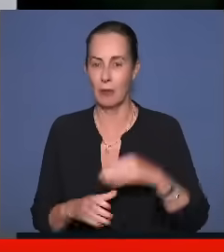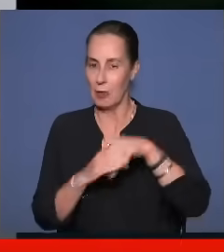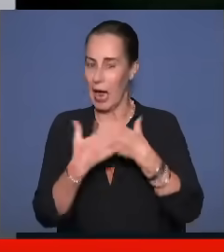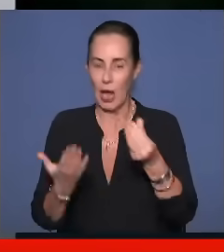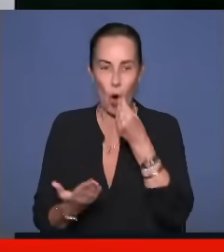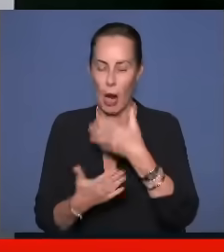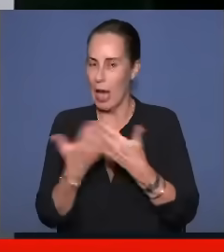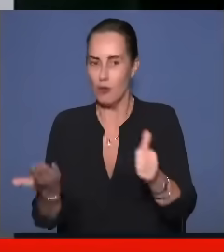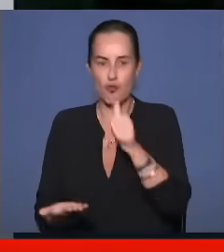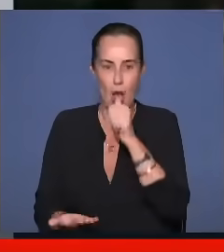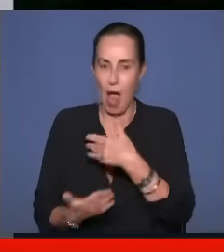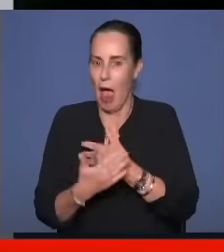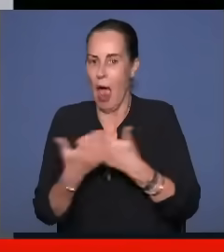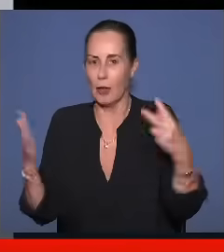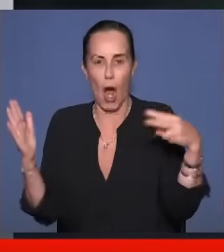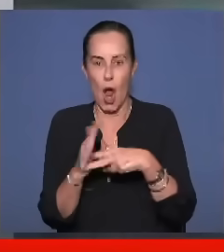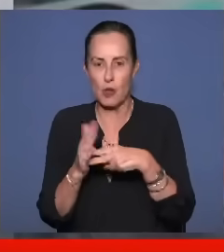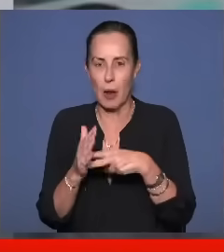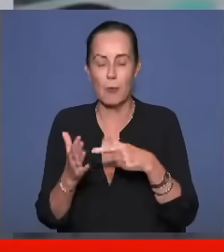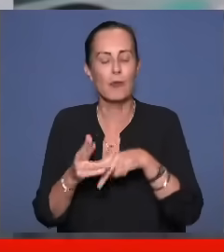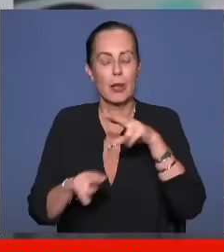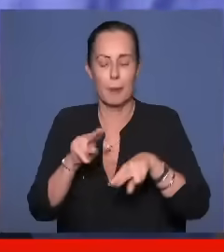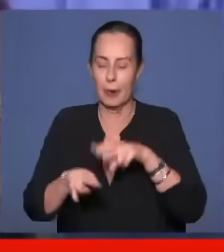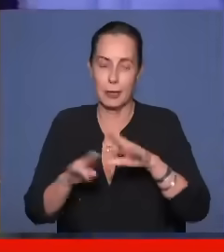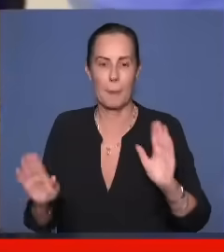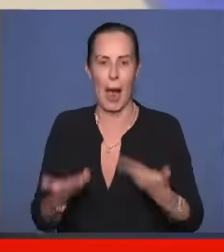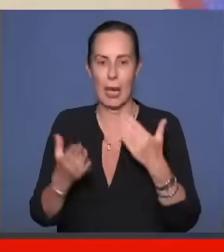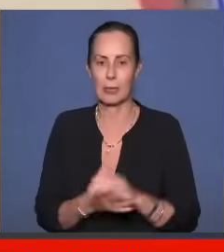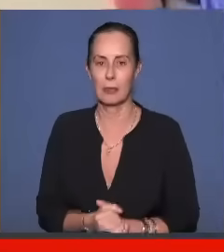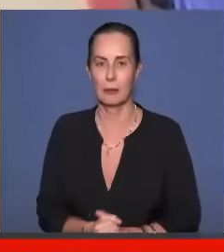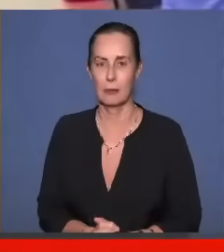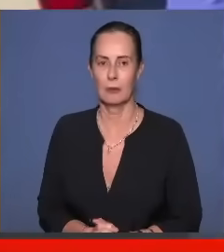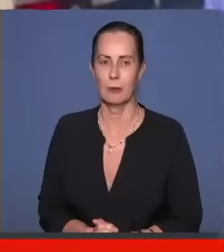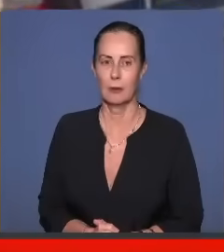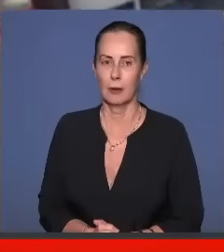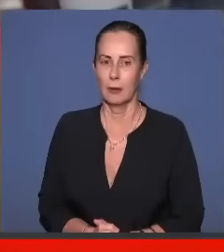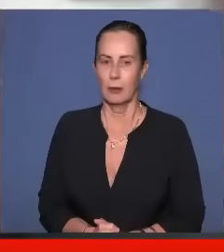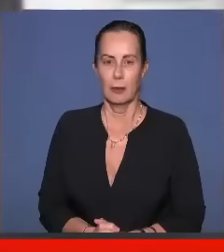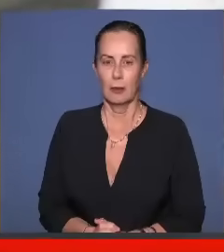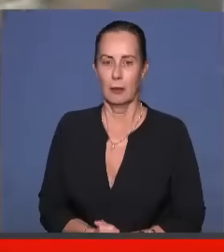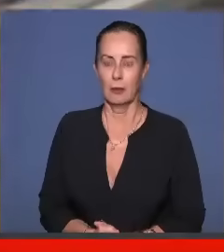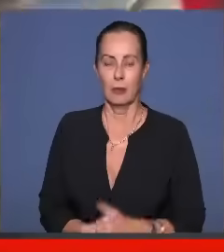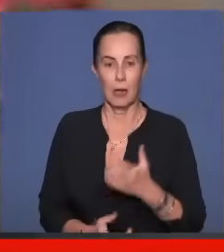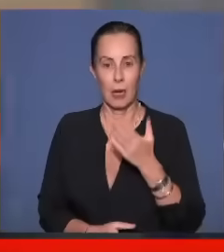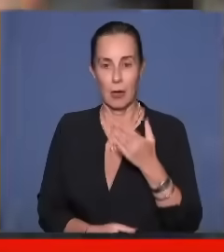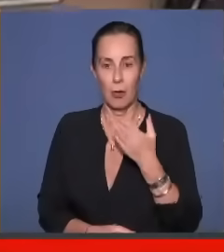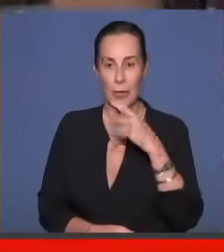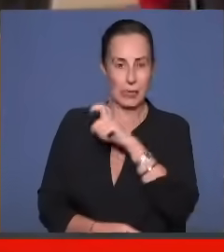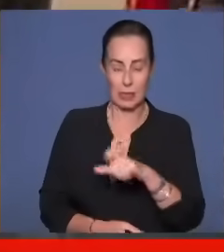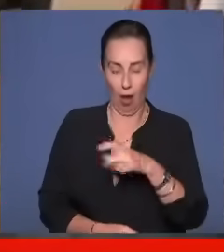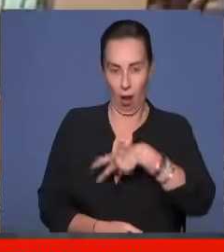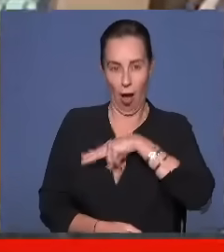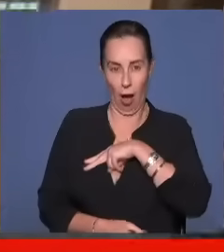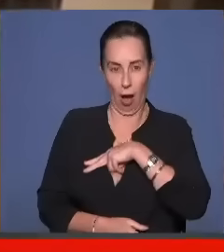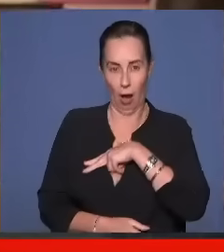no water, and no electricity to power the ICUs. אל מול האשמת ישראל במצב המדרדר